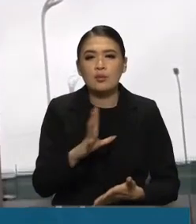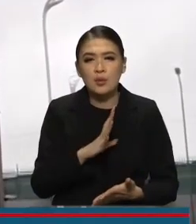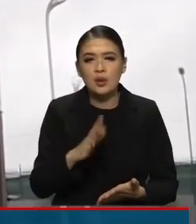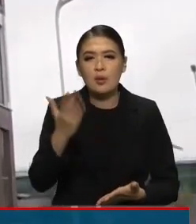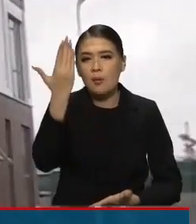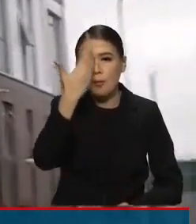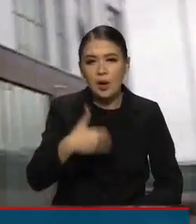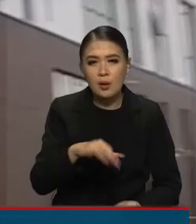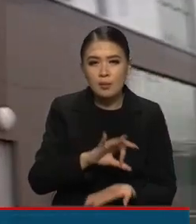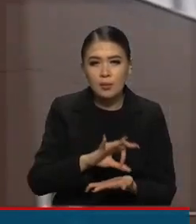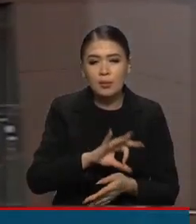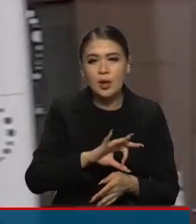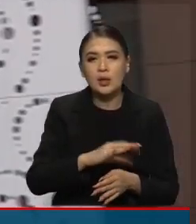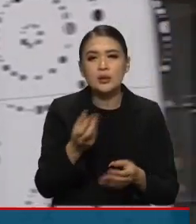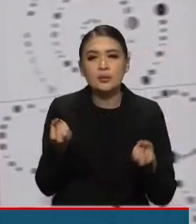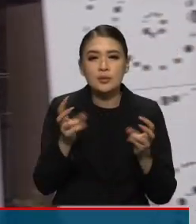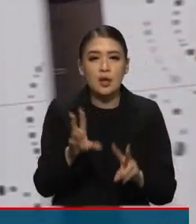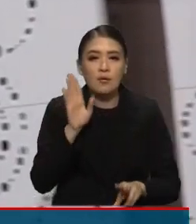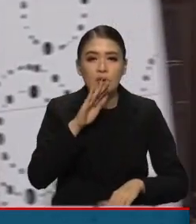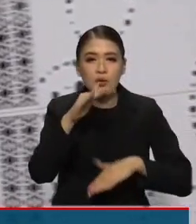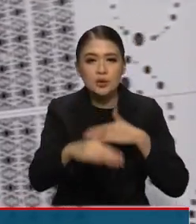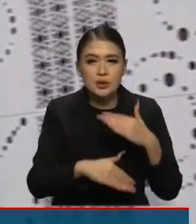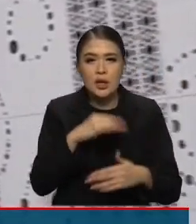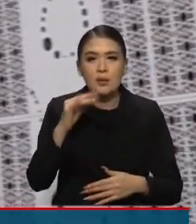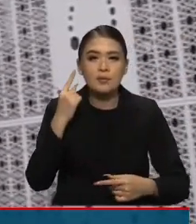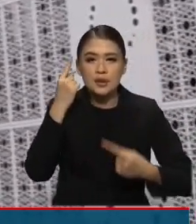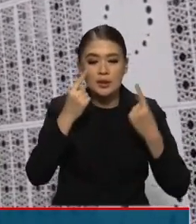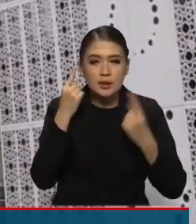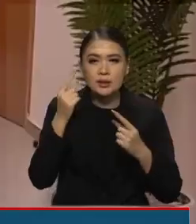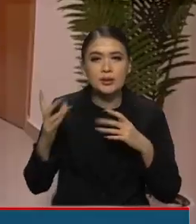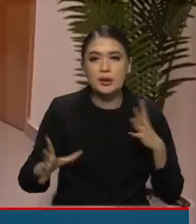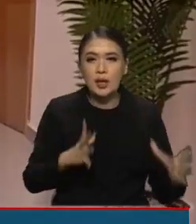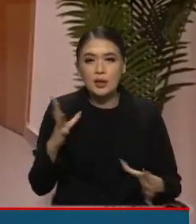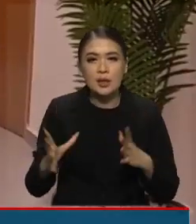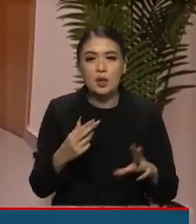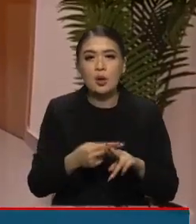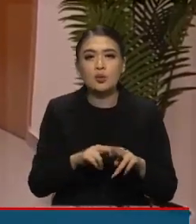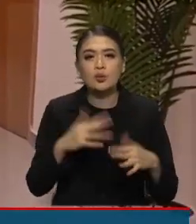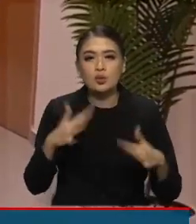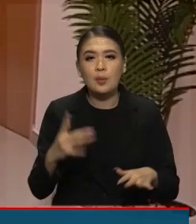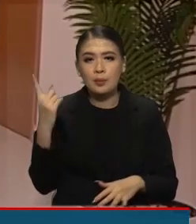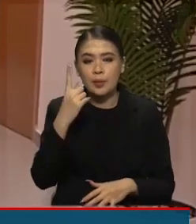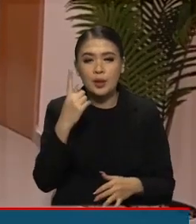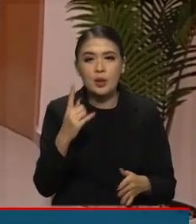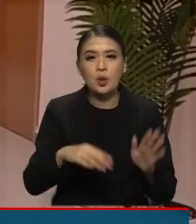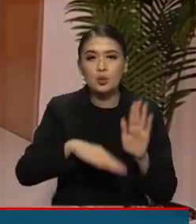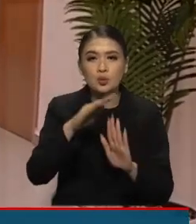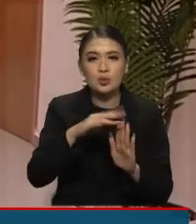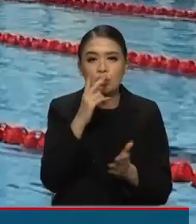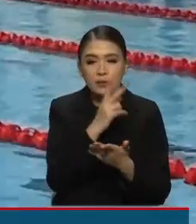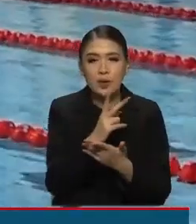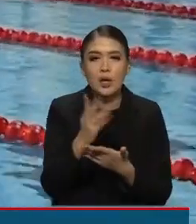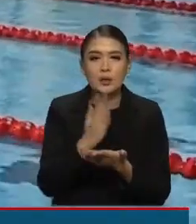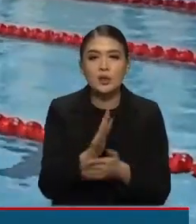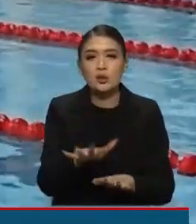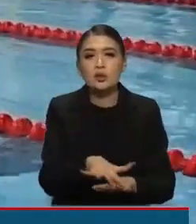степени. А для них проводят специальную водную терапию и психологические занятия. И уже есть первые результаты. Некоторые дети после